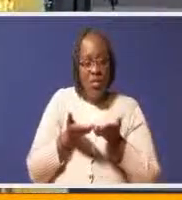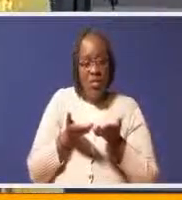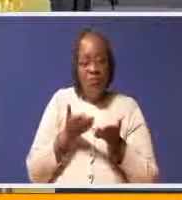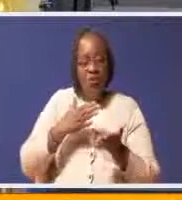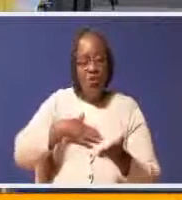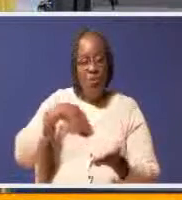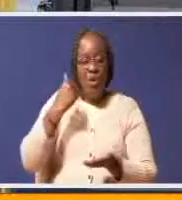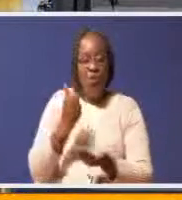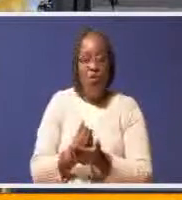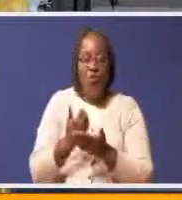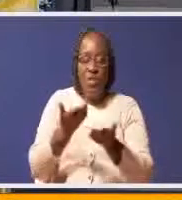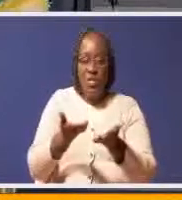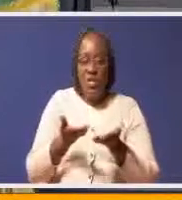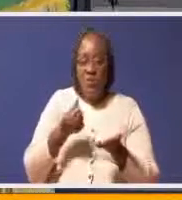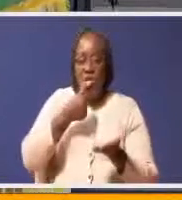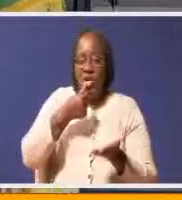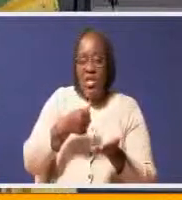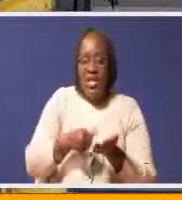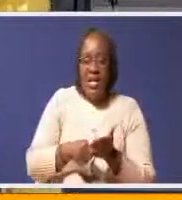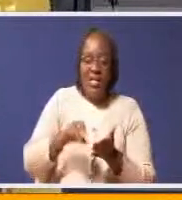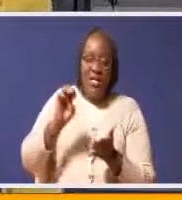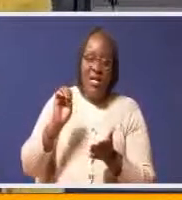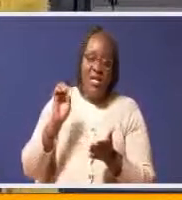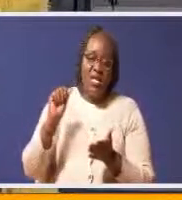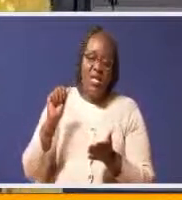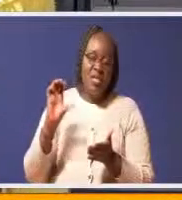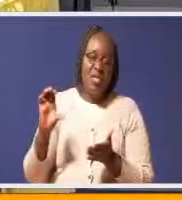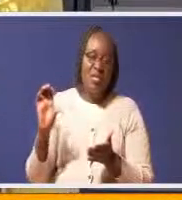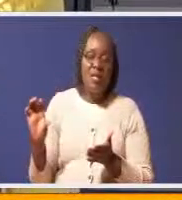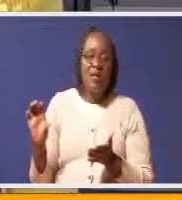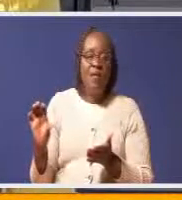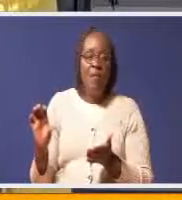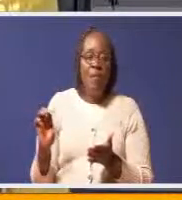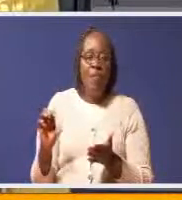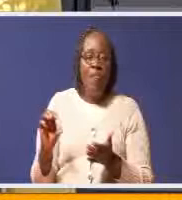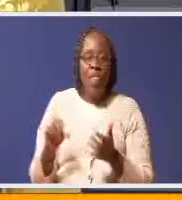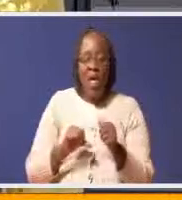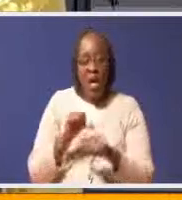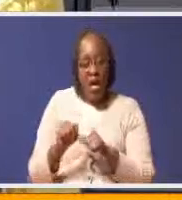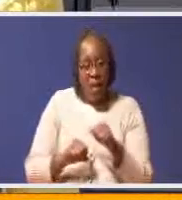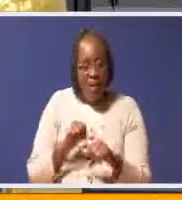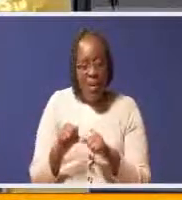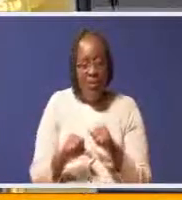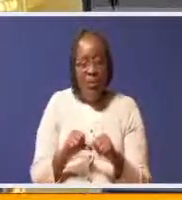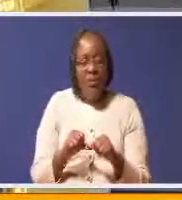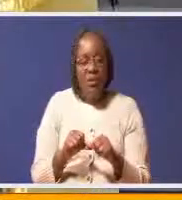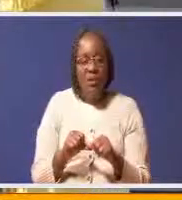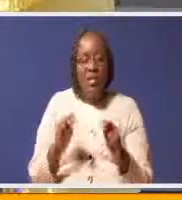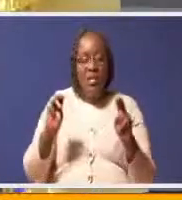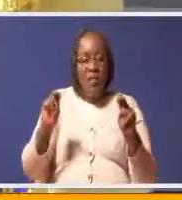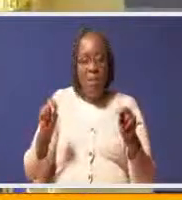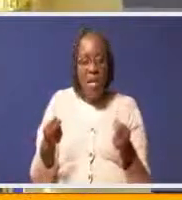ntira nengiru wa Baruga ni ESCC ya mdhujojo na unanagua kieni diagoro